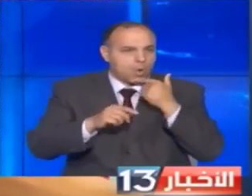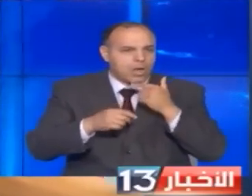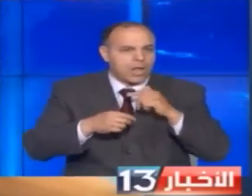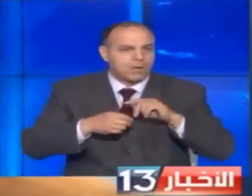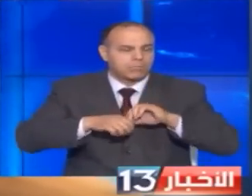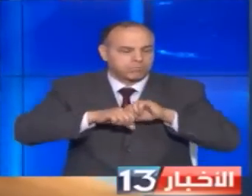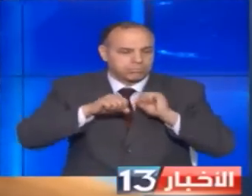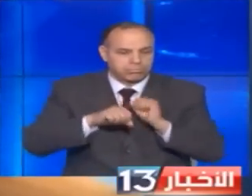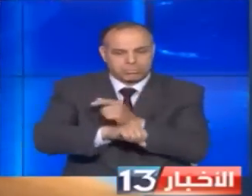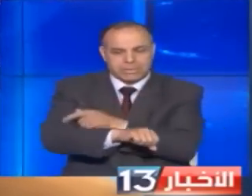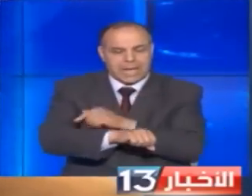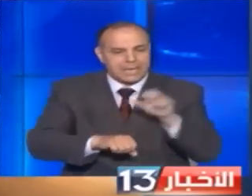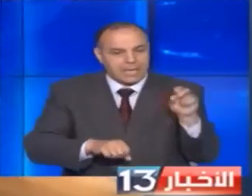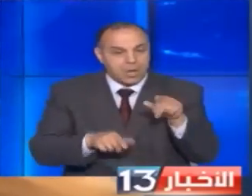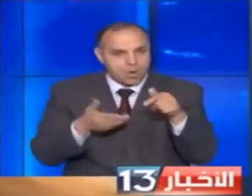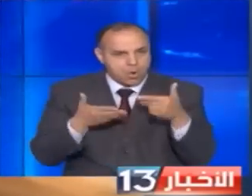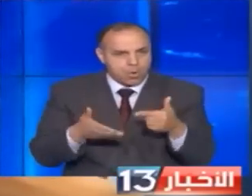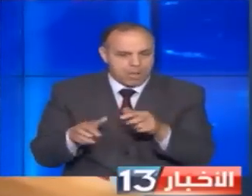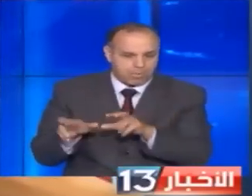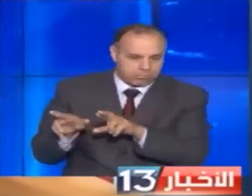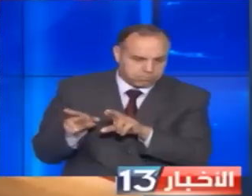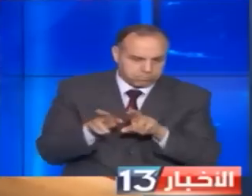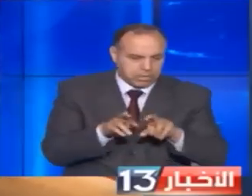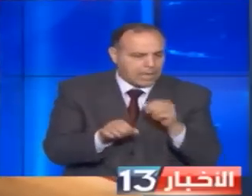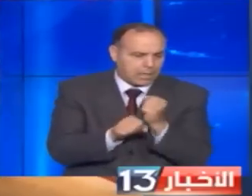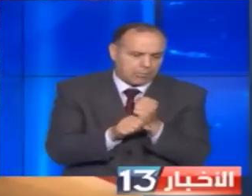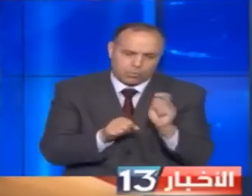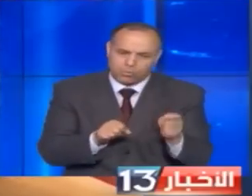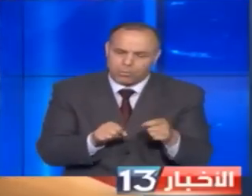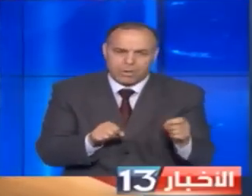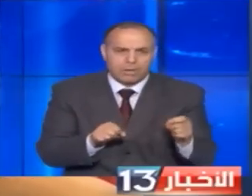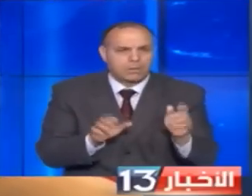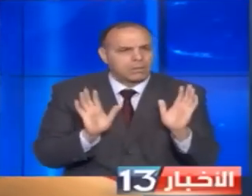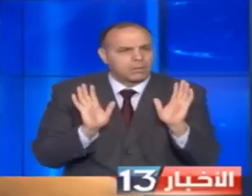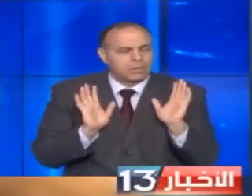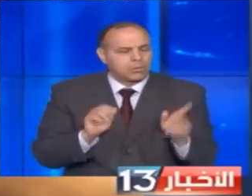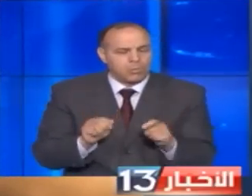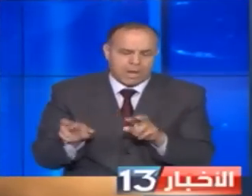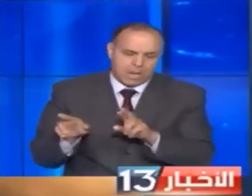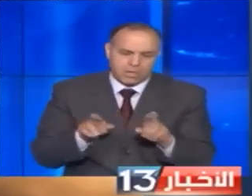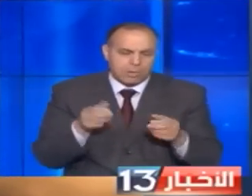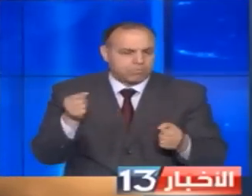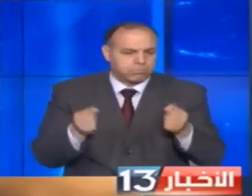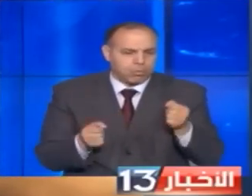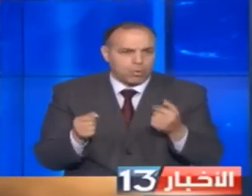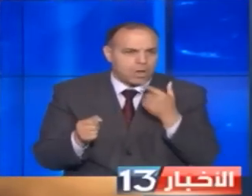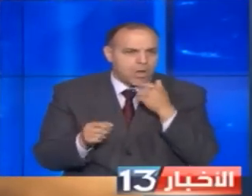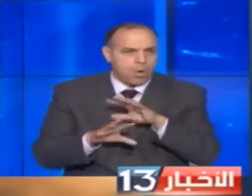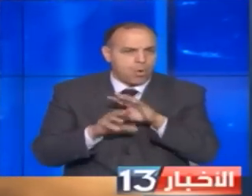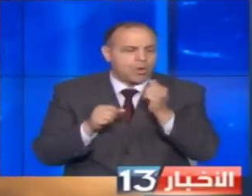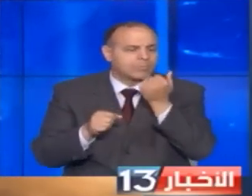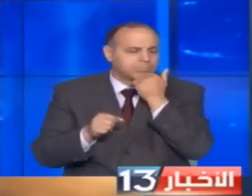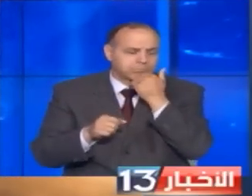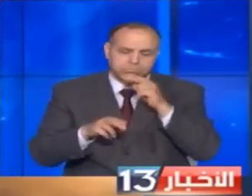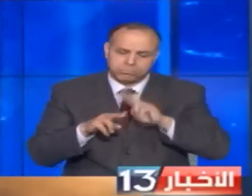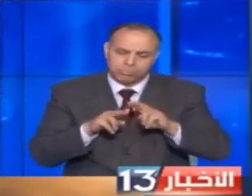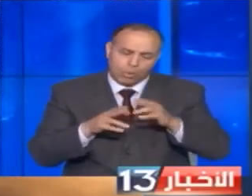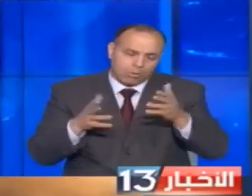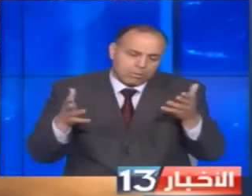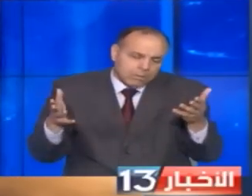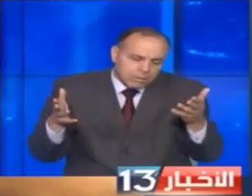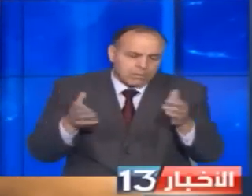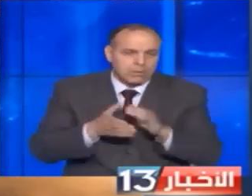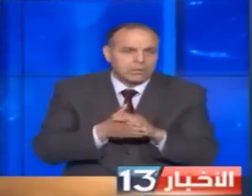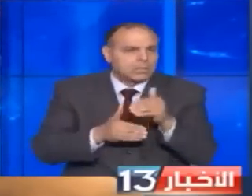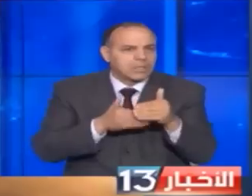العام للنقل اليوم تستغل بصفه عاديه ولا تعلموا كلهم الاقدام كانوا خبرونا كيف